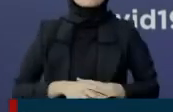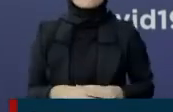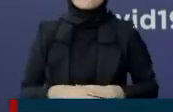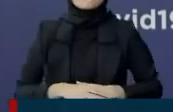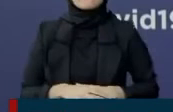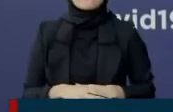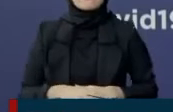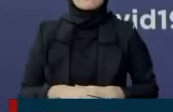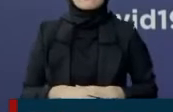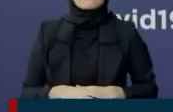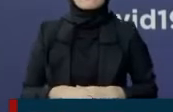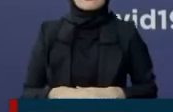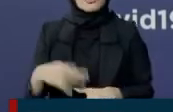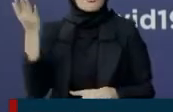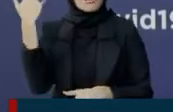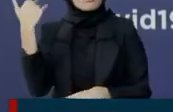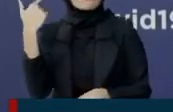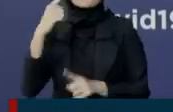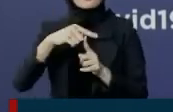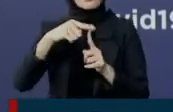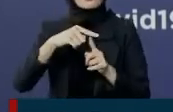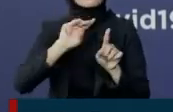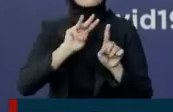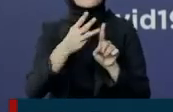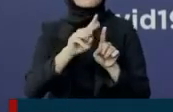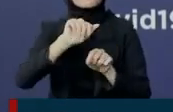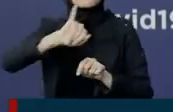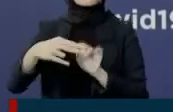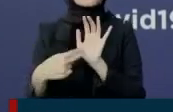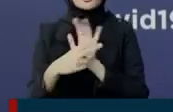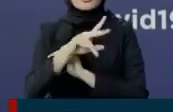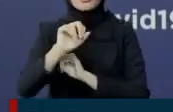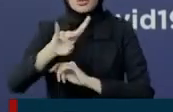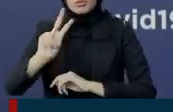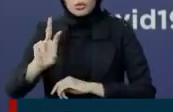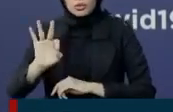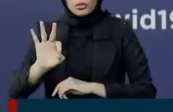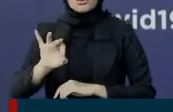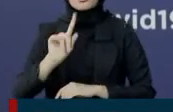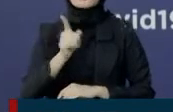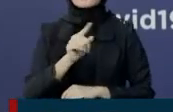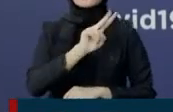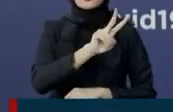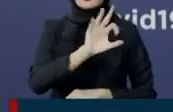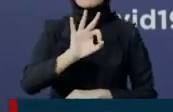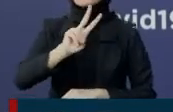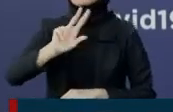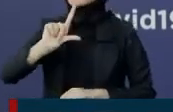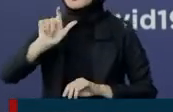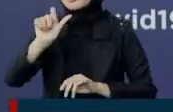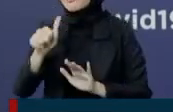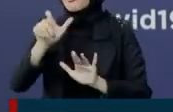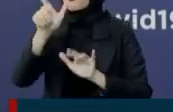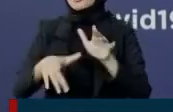dan sampai kemarin tanggal 13 Jun 2020 sudah ada 2776 pasien yang sembuh